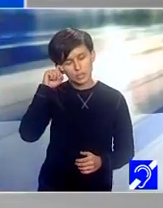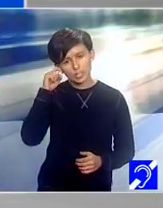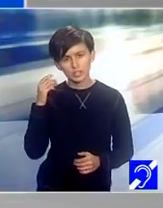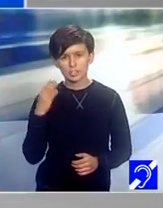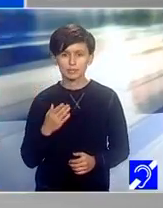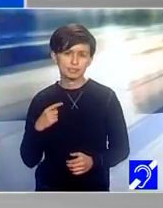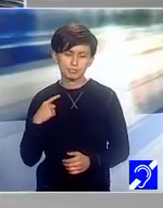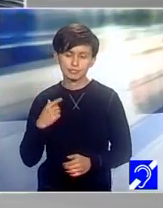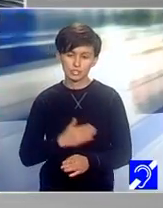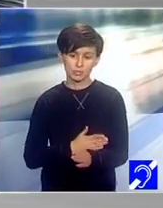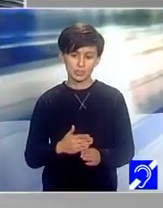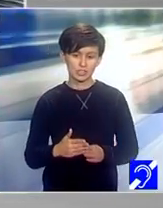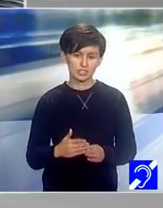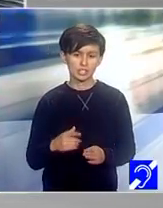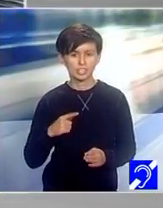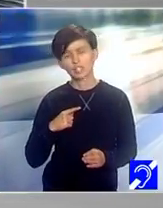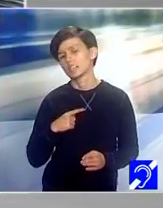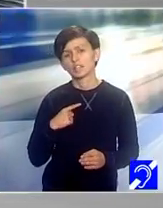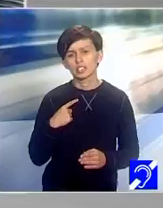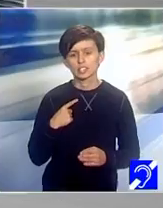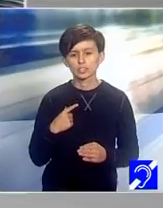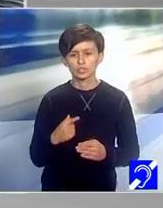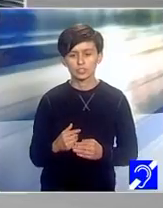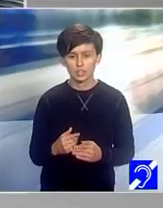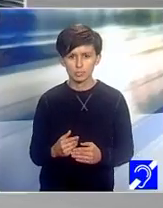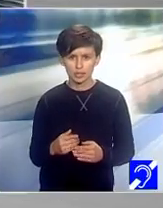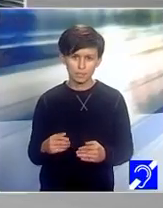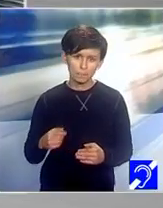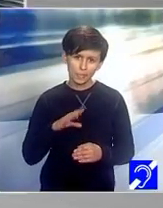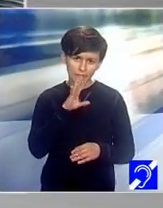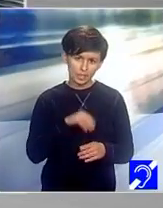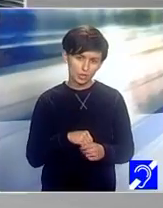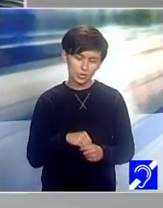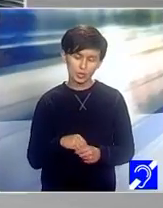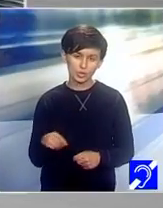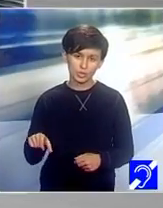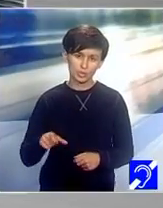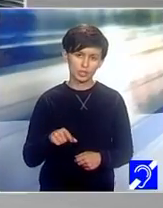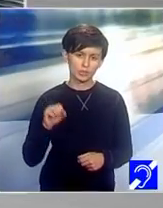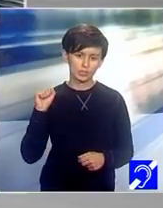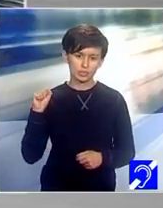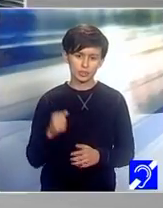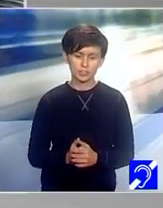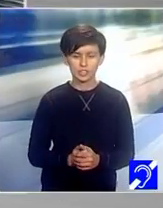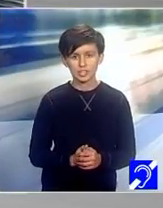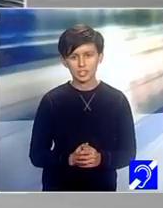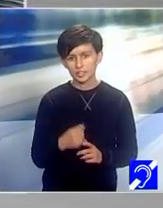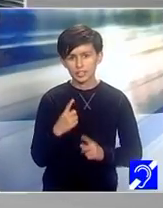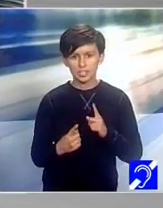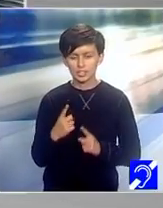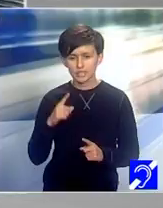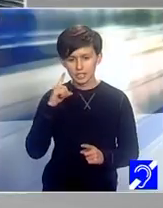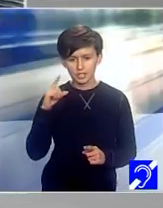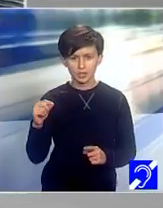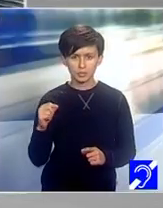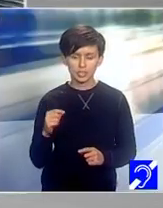acum am avut alte priorități. Pentru erau de mult Rivera în sigur, ei au făcut Bega. Noi am făcut, dacă mergeți în Cluj, orașul Comară, o să vedeți